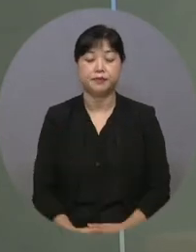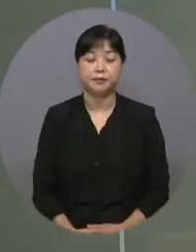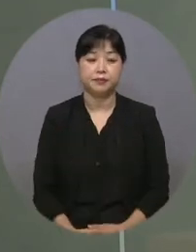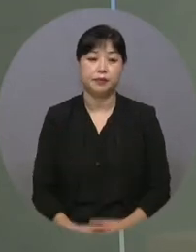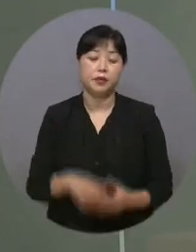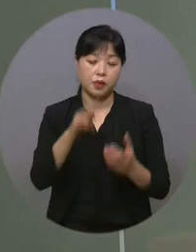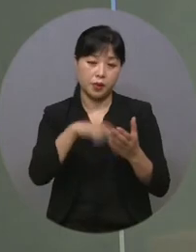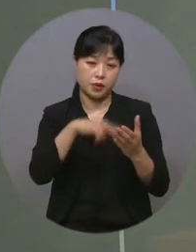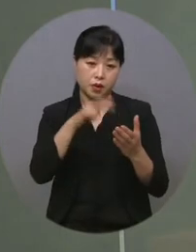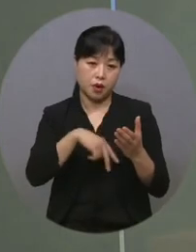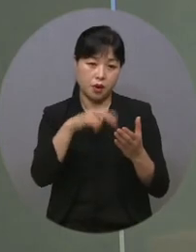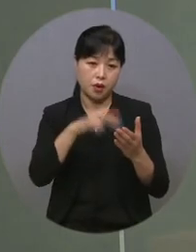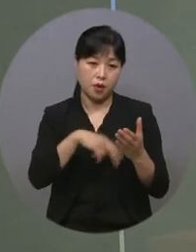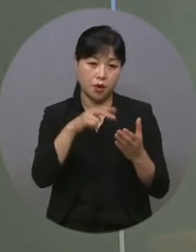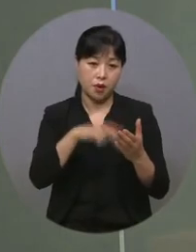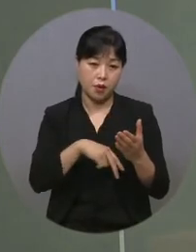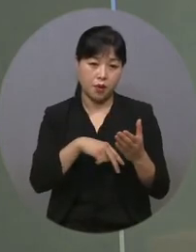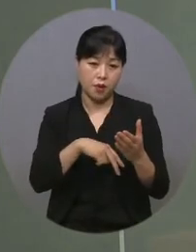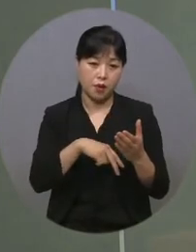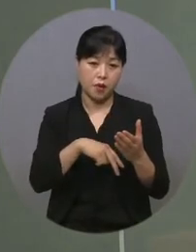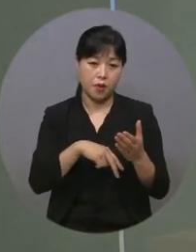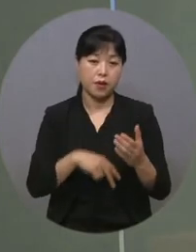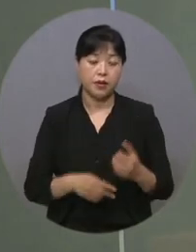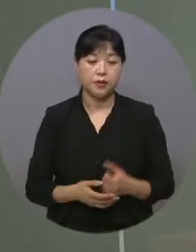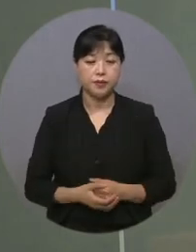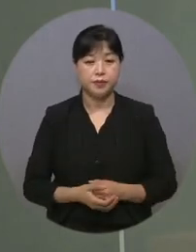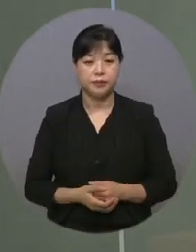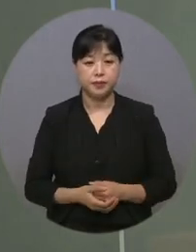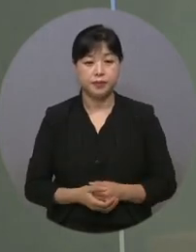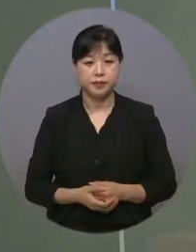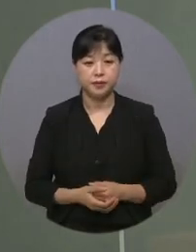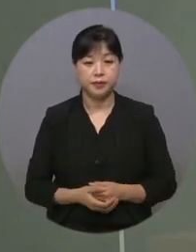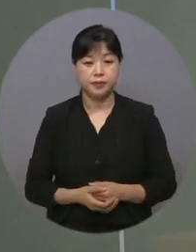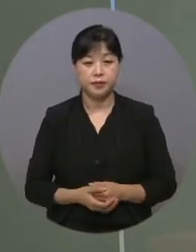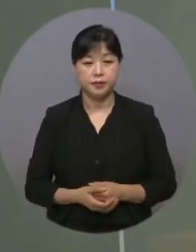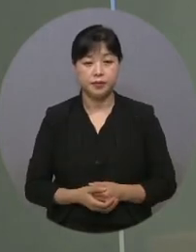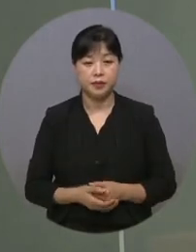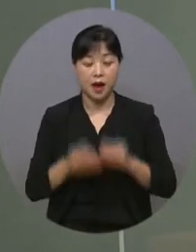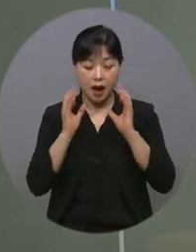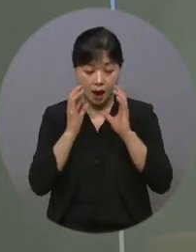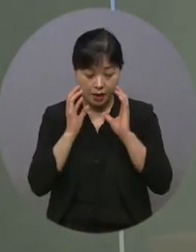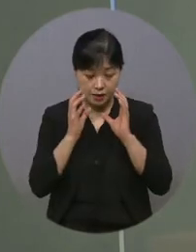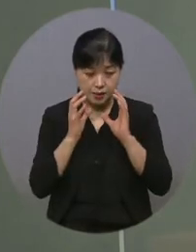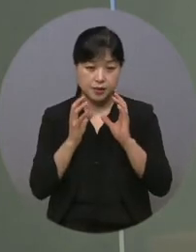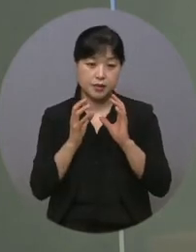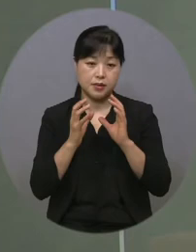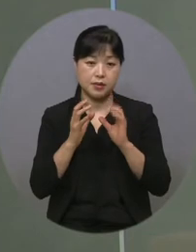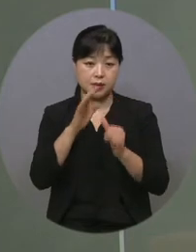책을 본다. 독서를 한다. 네네네, 독서. 막 이런 그 유아들에게